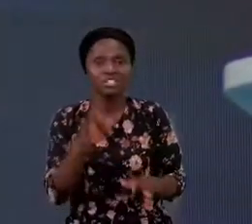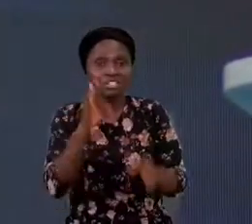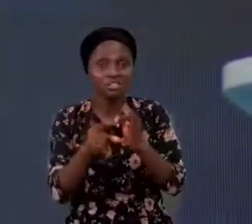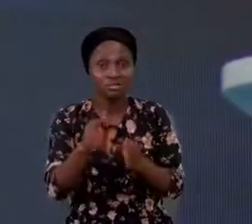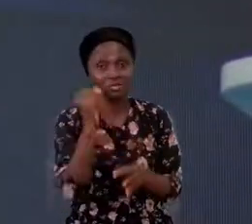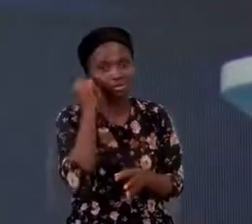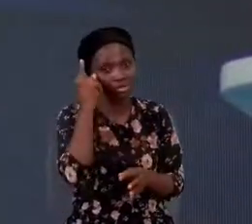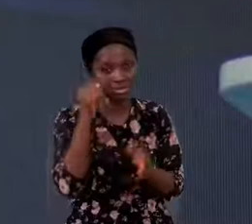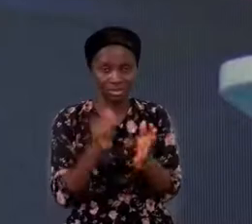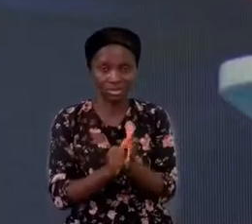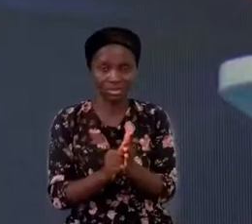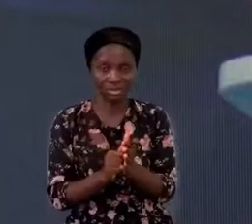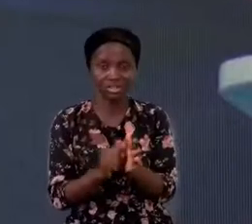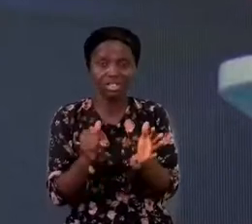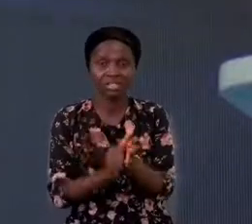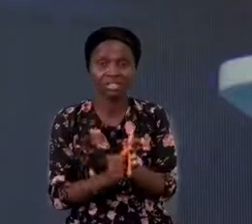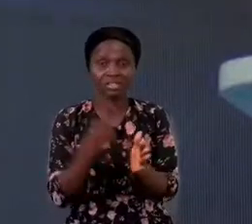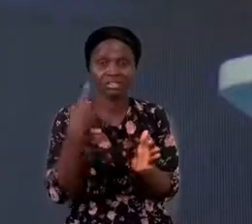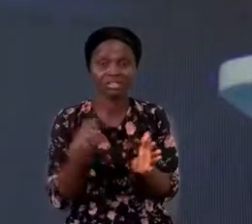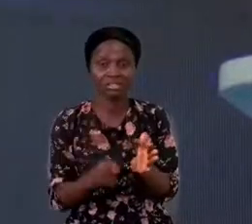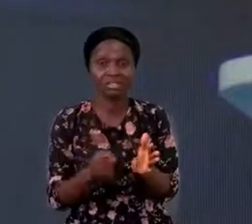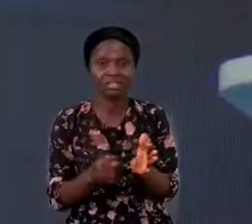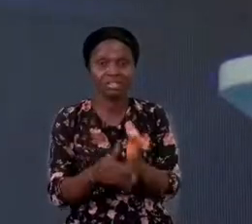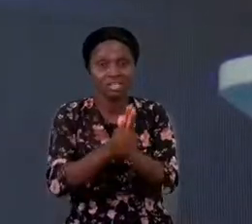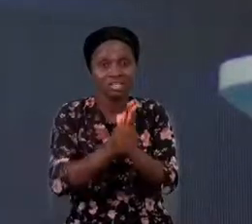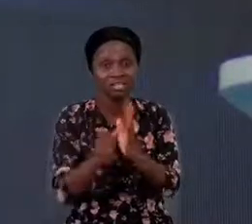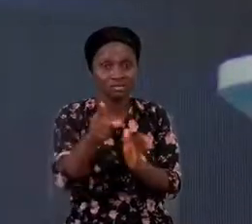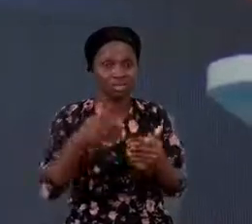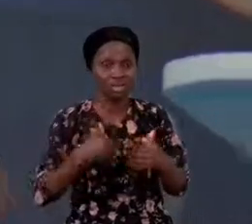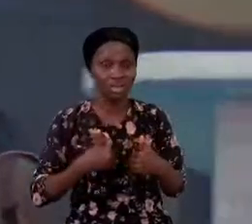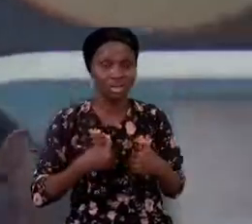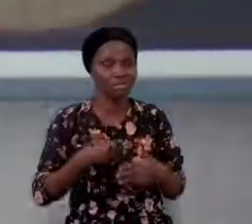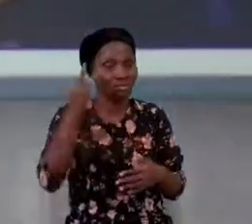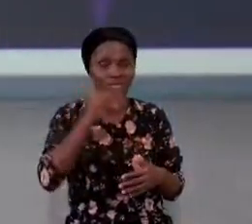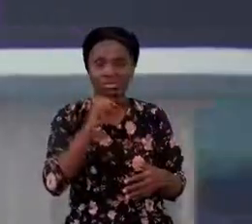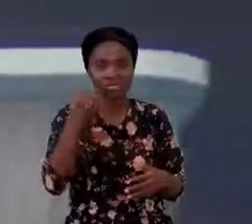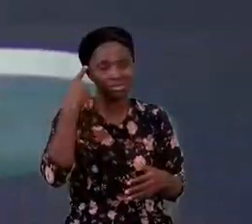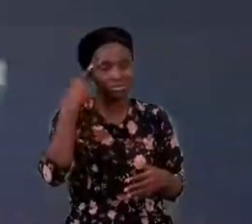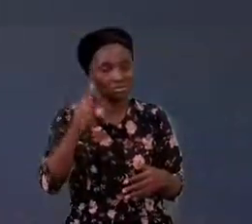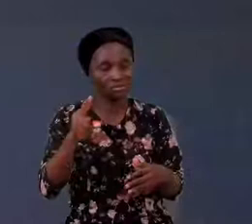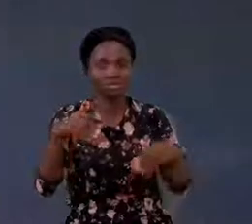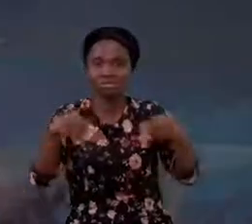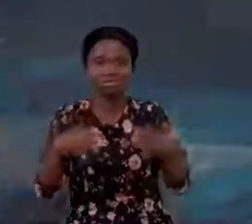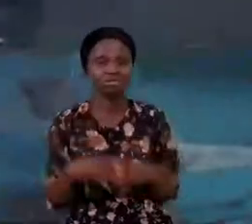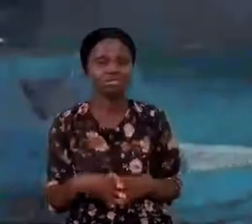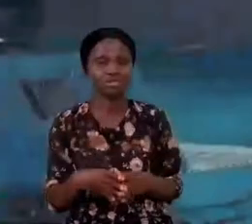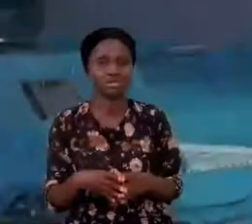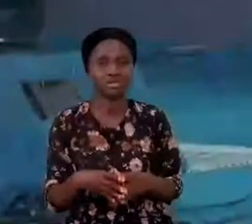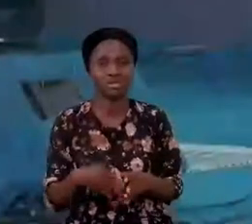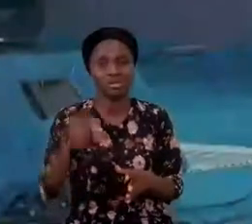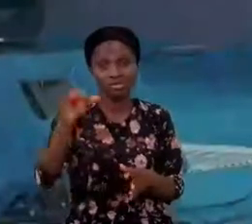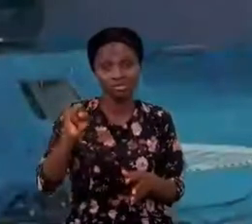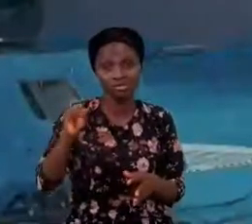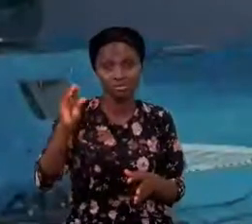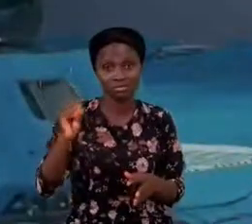Pour Salomon, il n'avait pas compris cela. Que la sagesse qu'il avait n'était pas à vendre. Acham